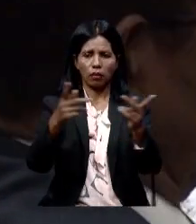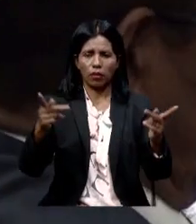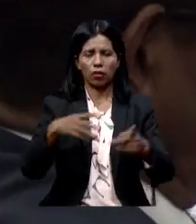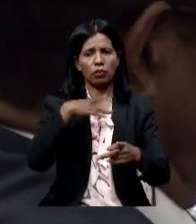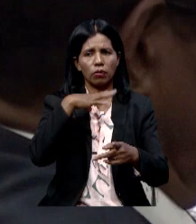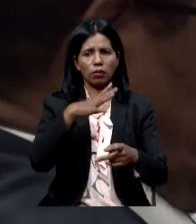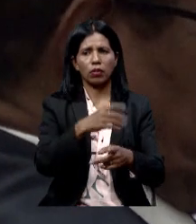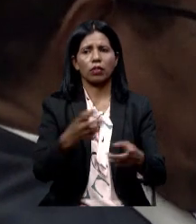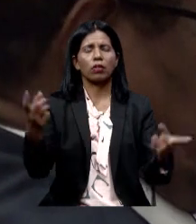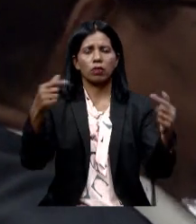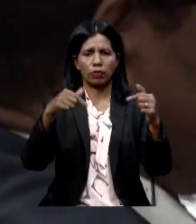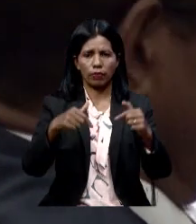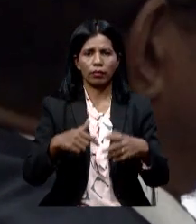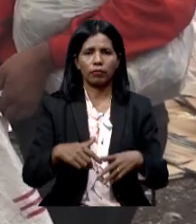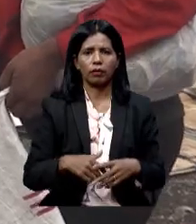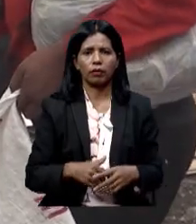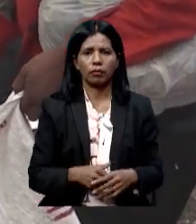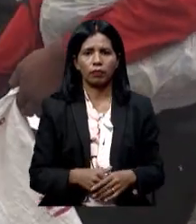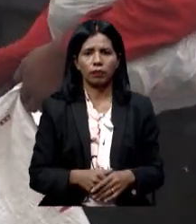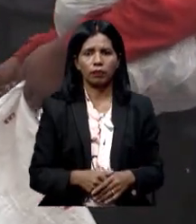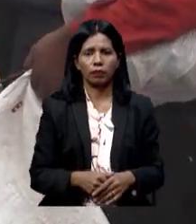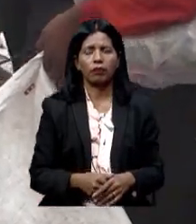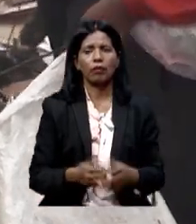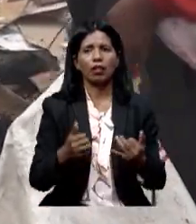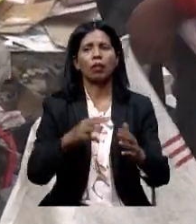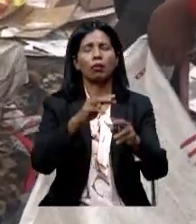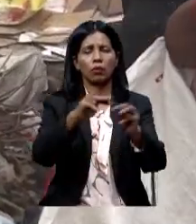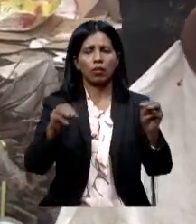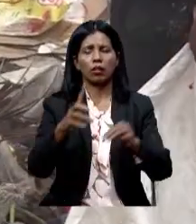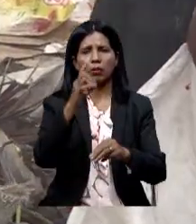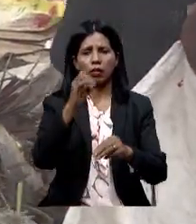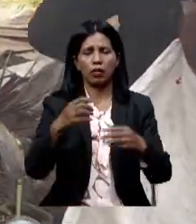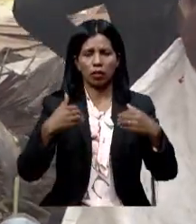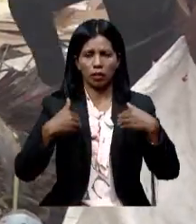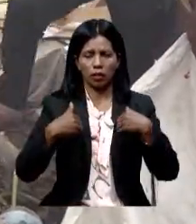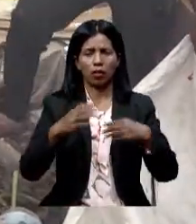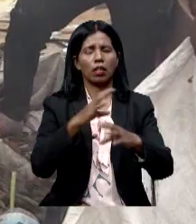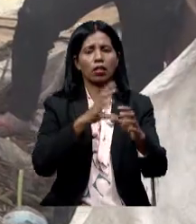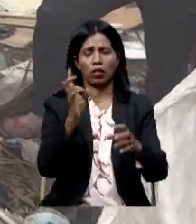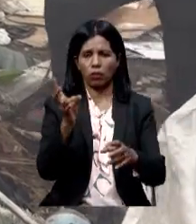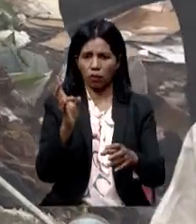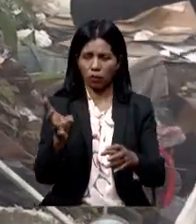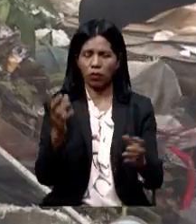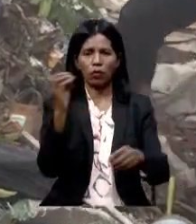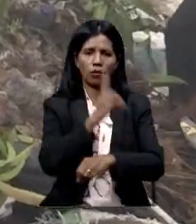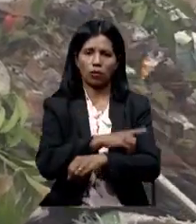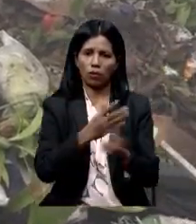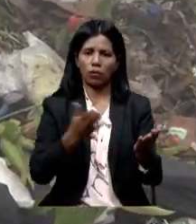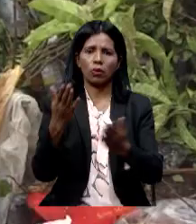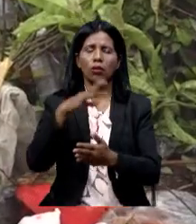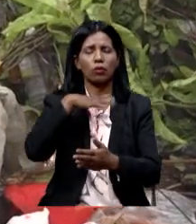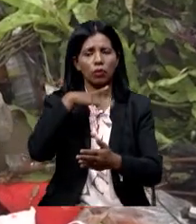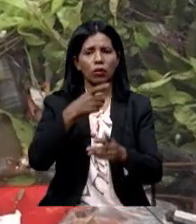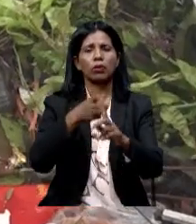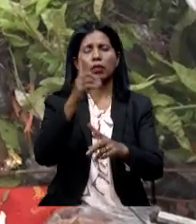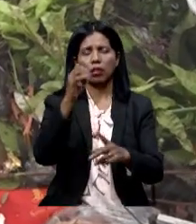buat suar mai makas. Dau-dau ne munisipiu dili iha kamioneta hitunulu nebe kada loron tula lisu husi kapital